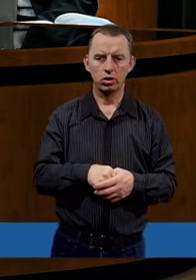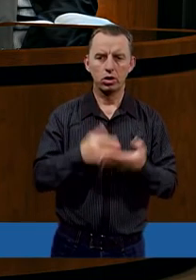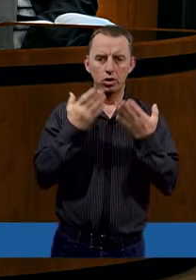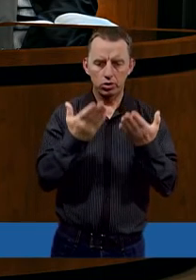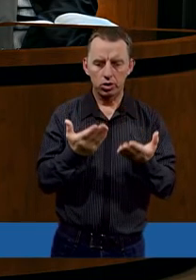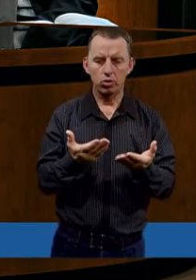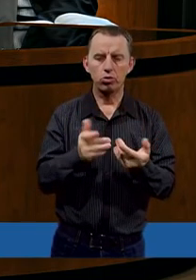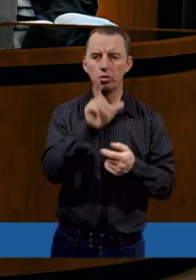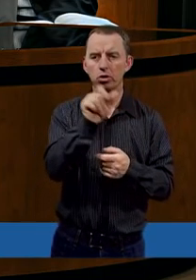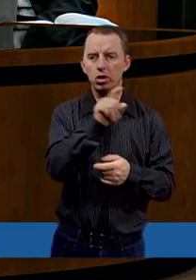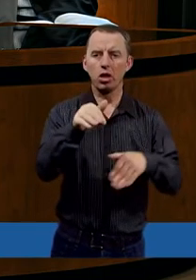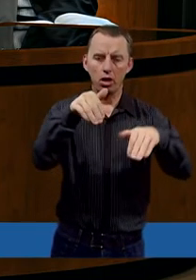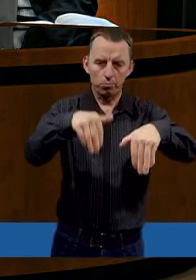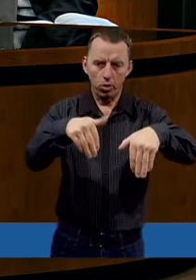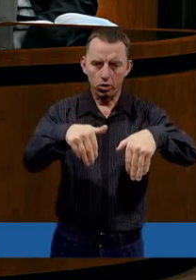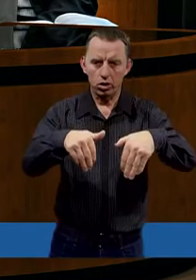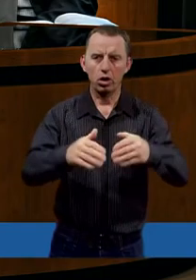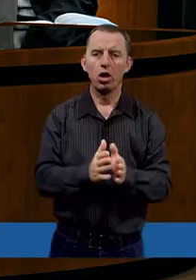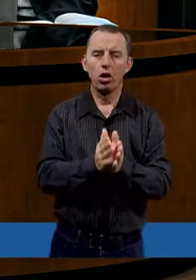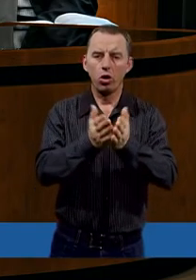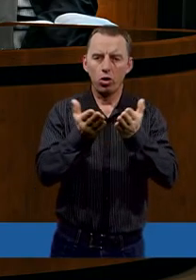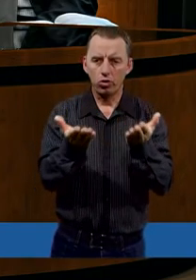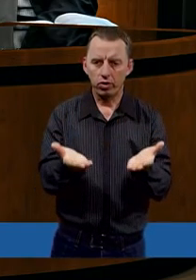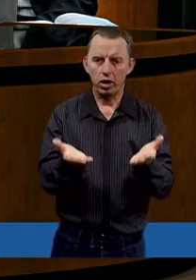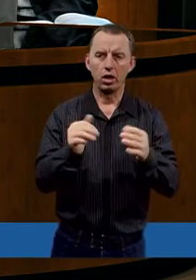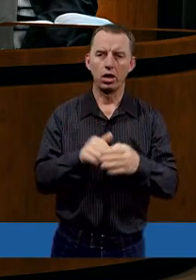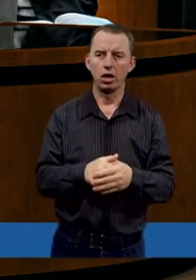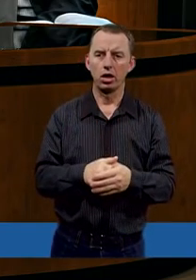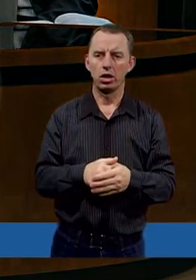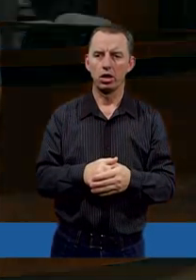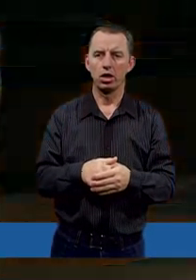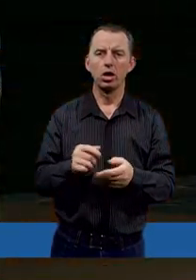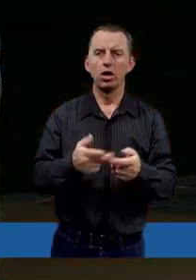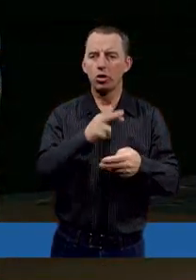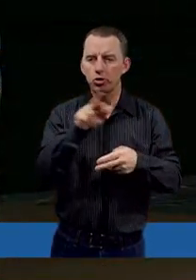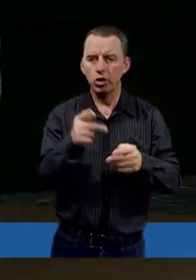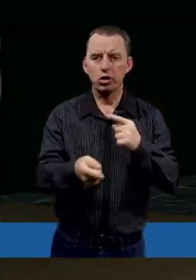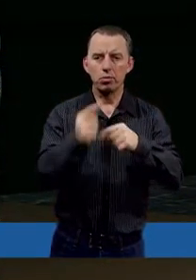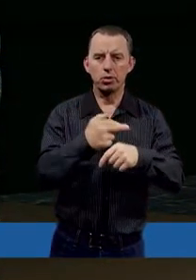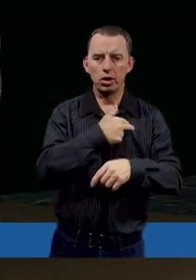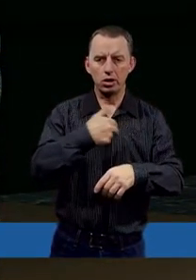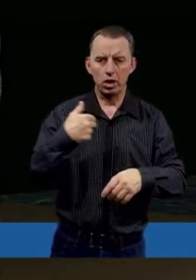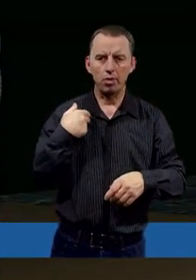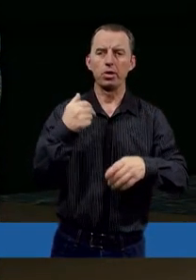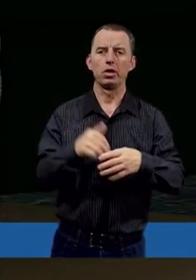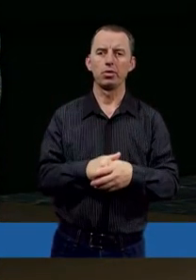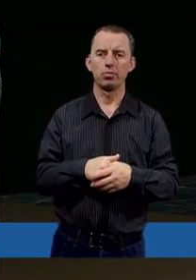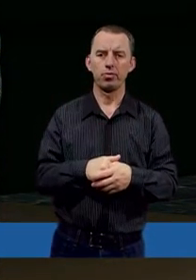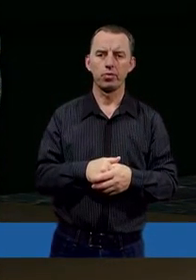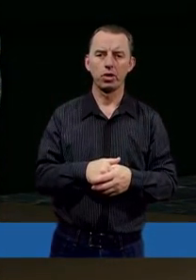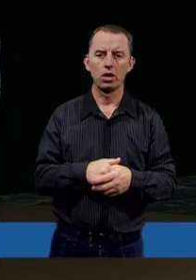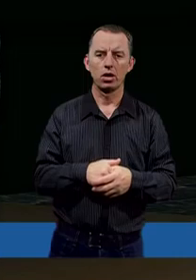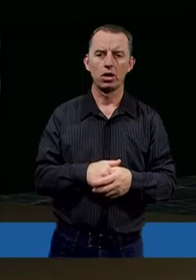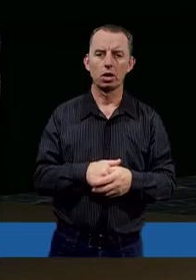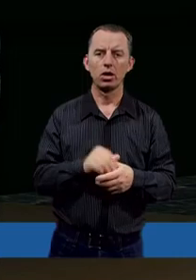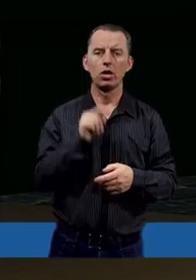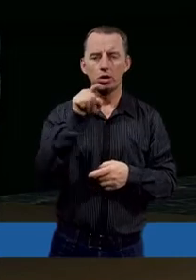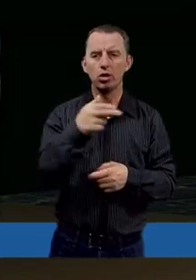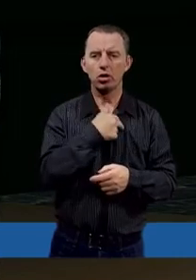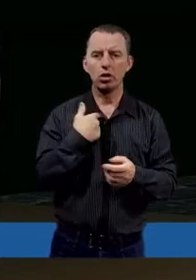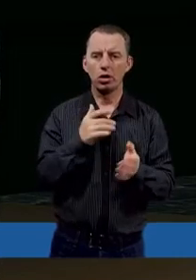dziękujemy Ci za tę możliwość otwierania pewnych rzeczy przed nami. Twój Syn, nasz